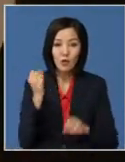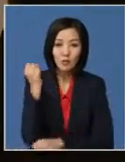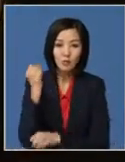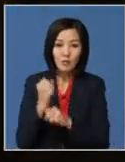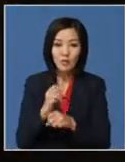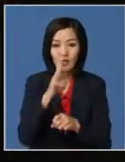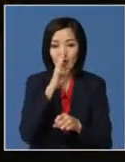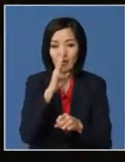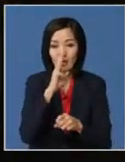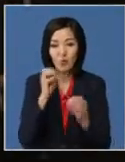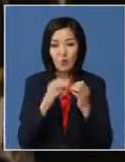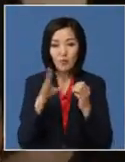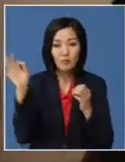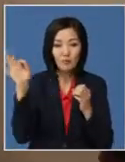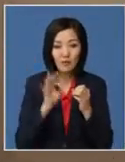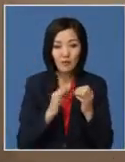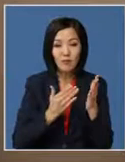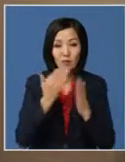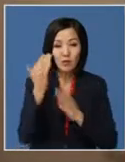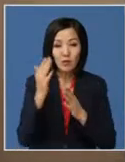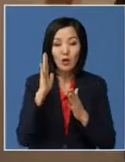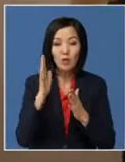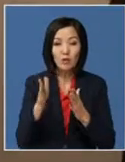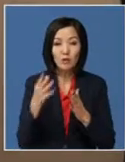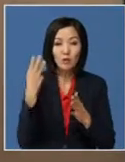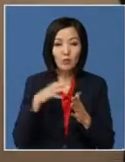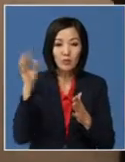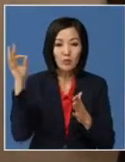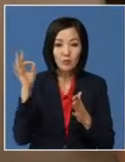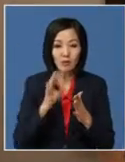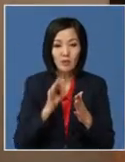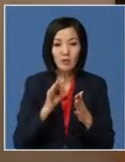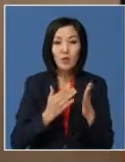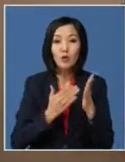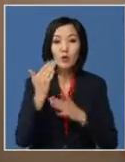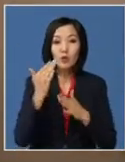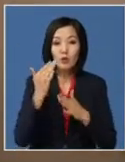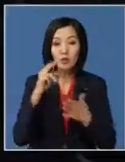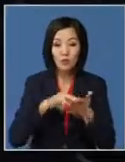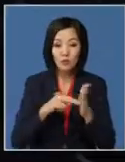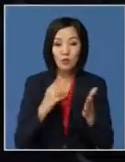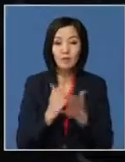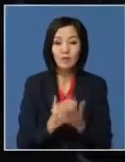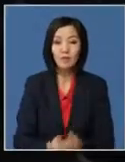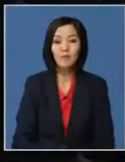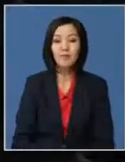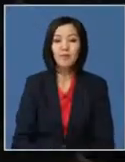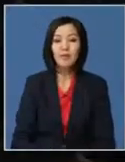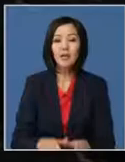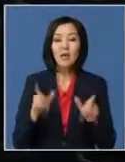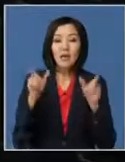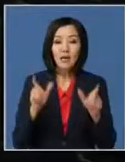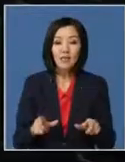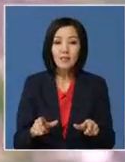айлығын 15%-ға көтердік. Болашақта және де 30%-ға дейін көтереміз деген жоспар бар. Азаматын бар